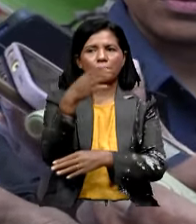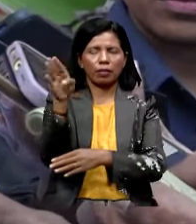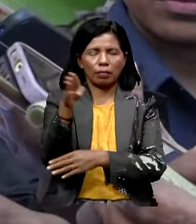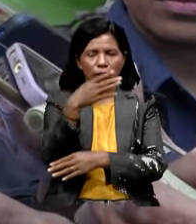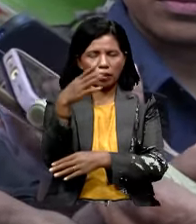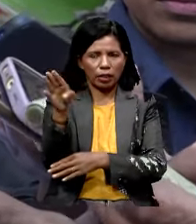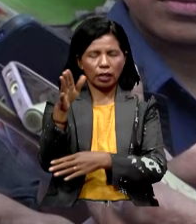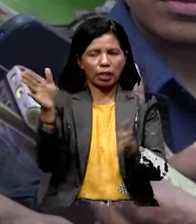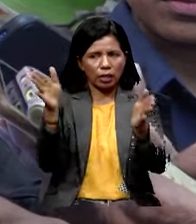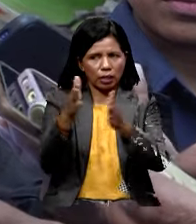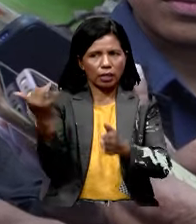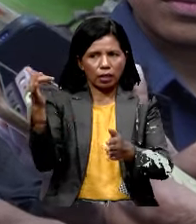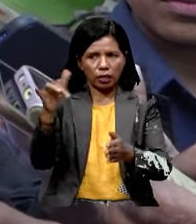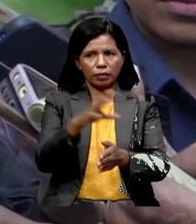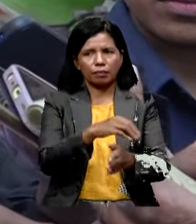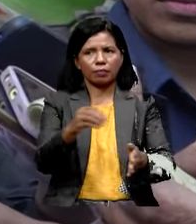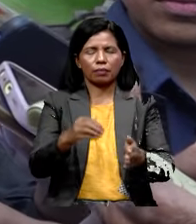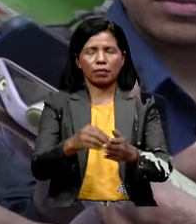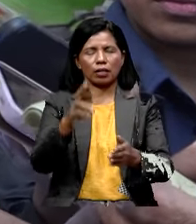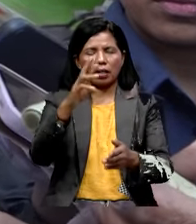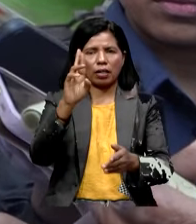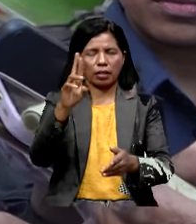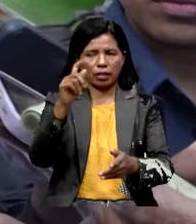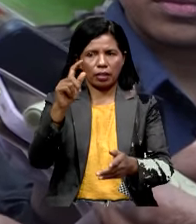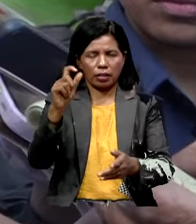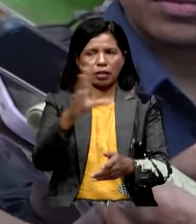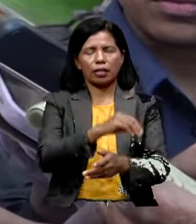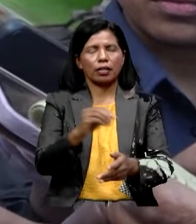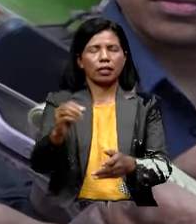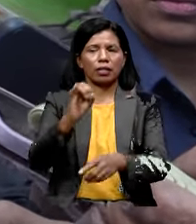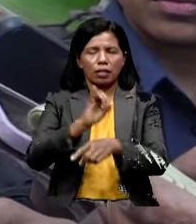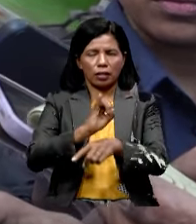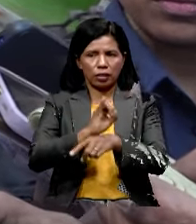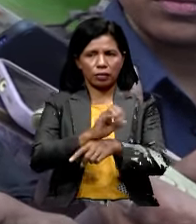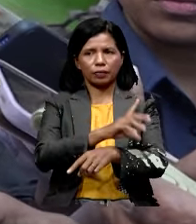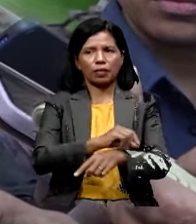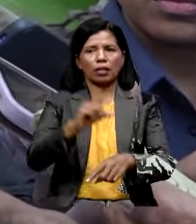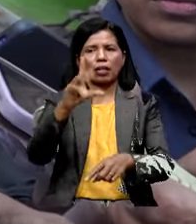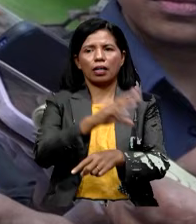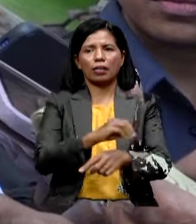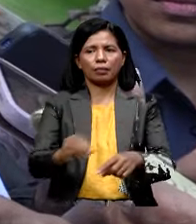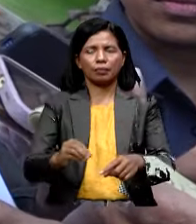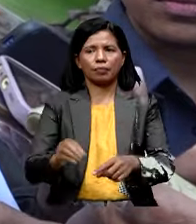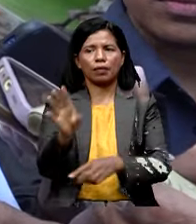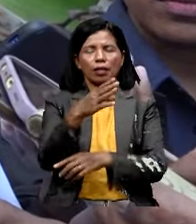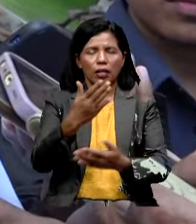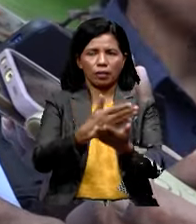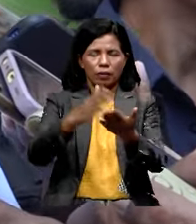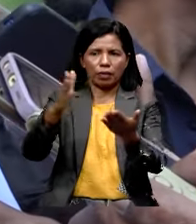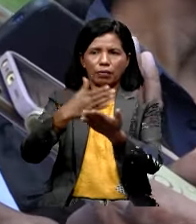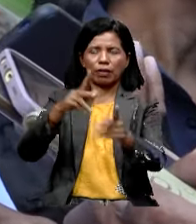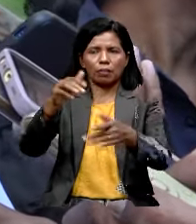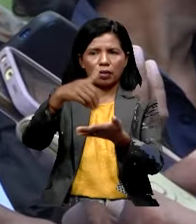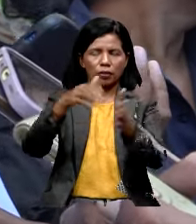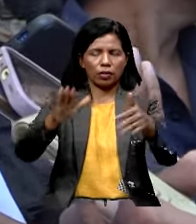banderinhas bandeira wansir na ida RDTL linian ida Vaticano ninian ida logo na sini di bandeira atu fahe pasaran isi restudan